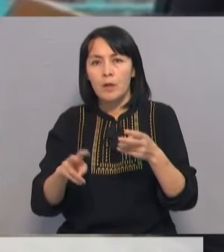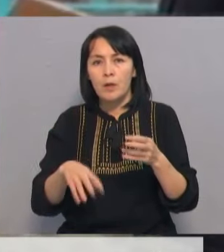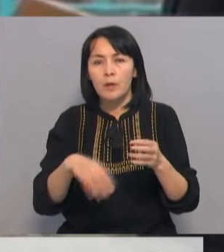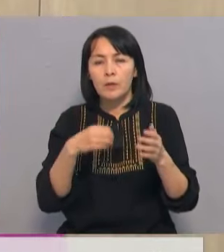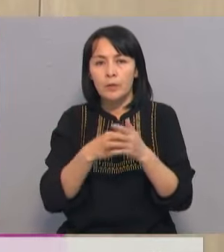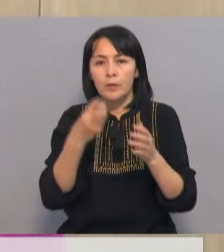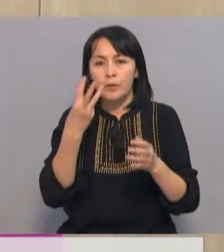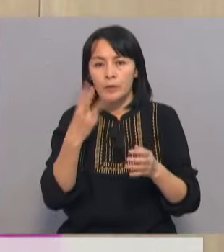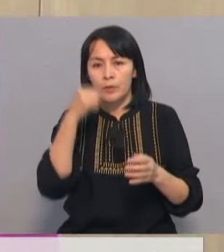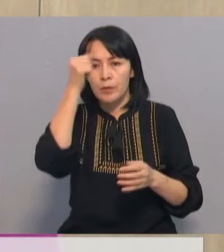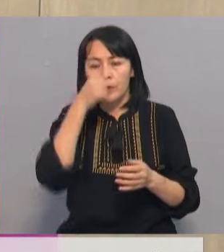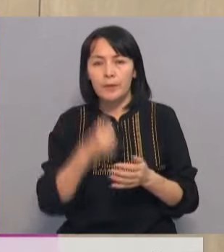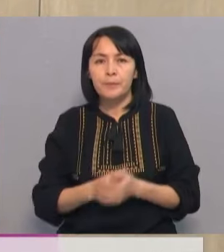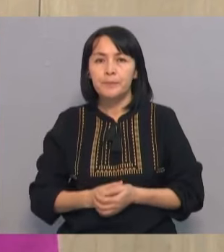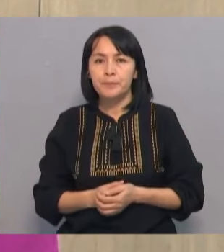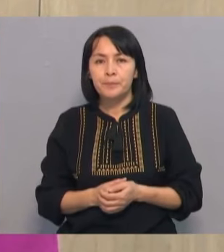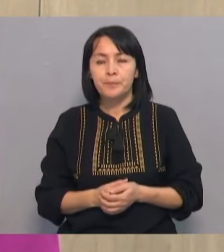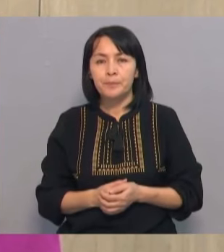до 3 лет.